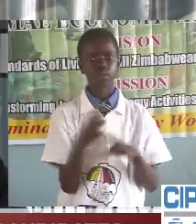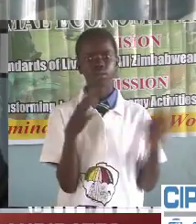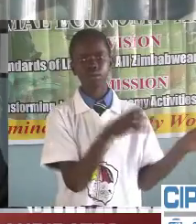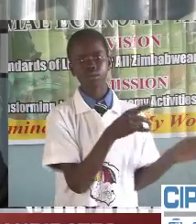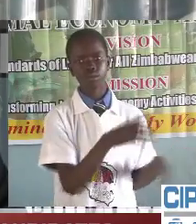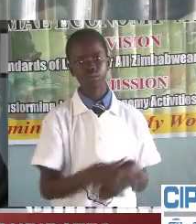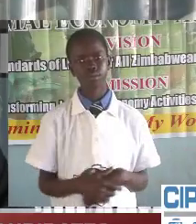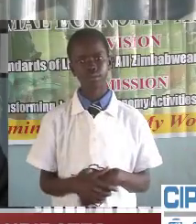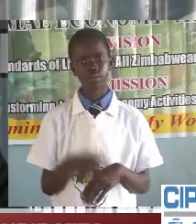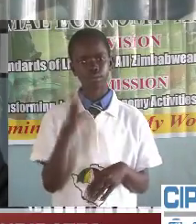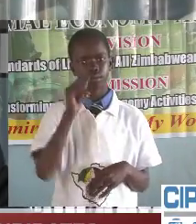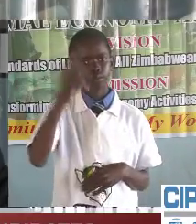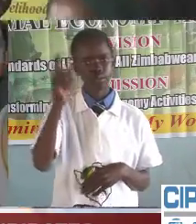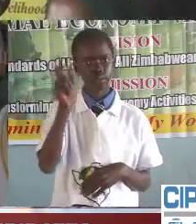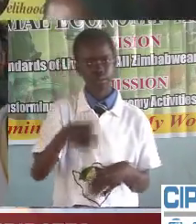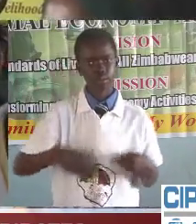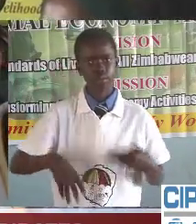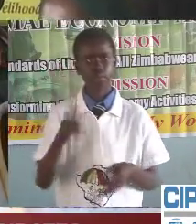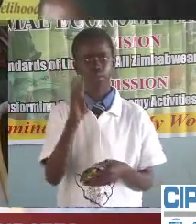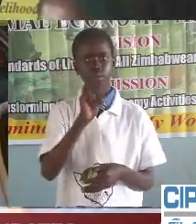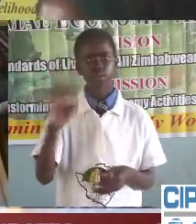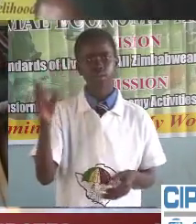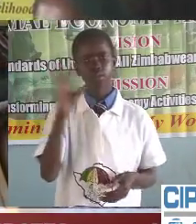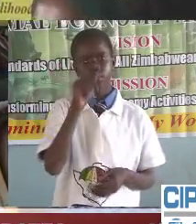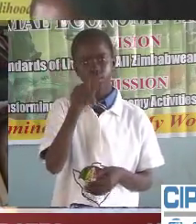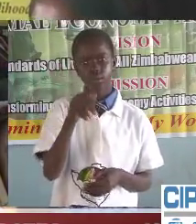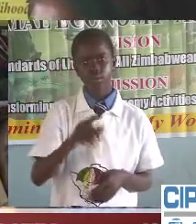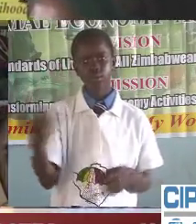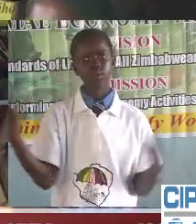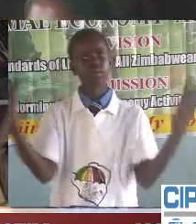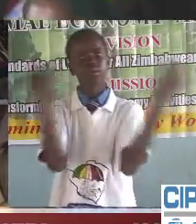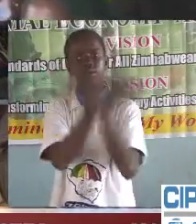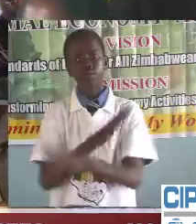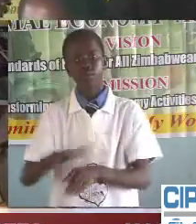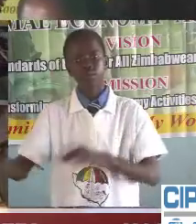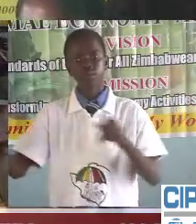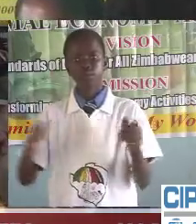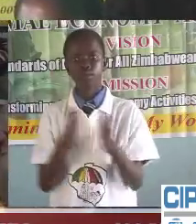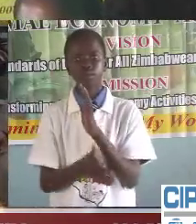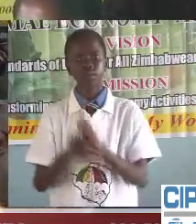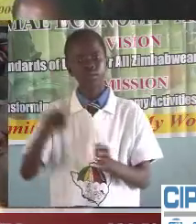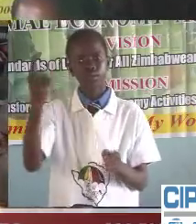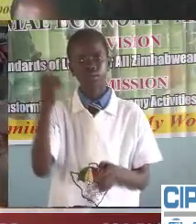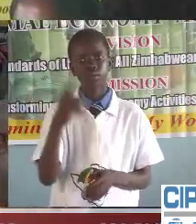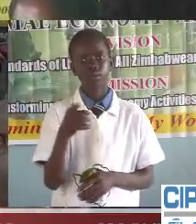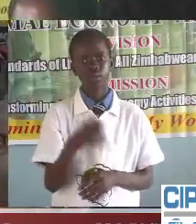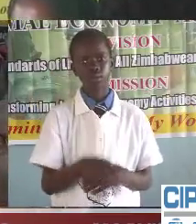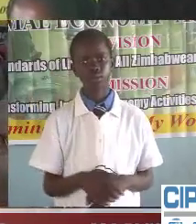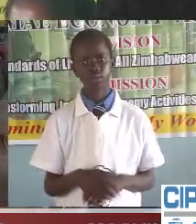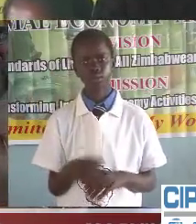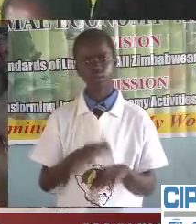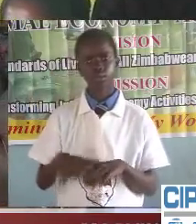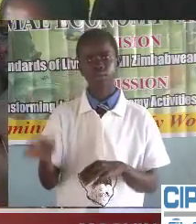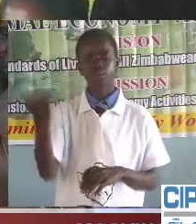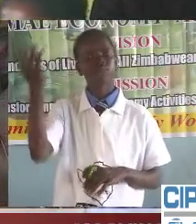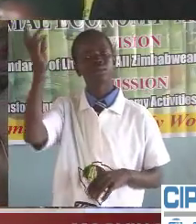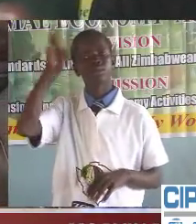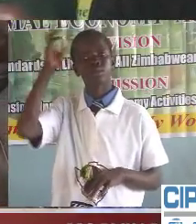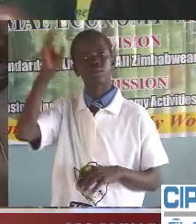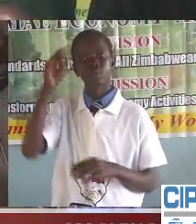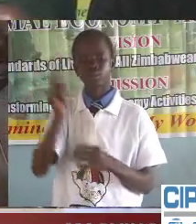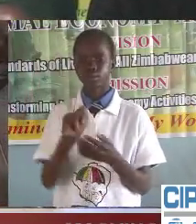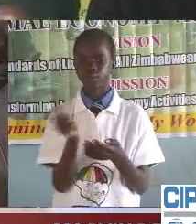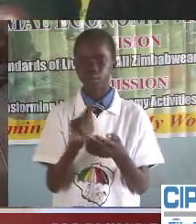tapinda mukanzo, uye tiri kutaridza kuti mavhenda haafaniri kuharasiwa. Ndo chinhu chokutanga izvozvo, nokuti sitakapinzwa zvikoro